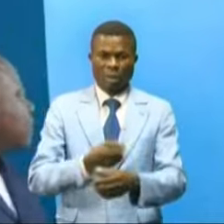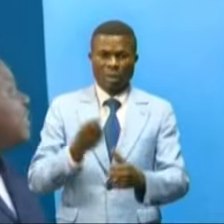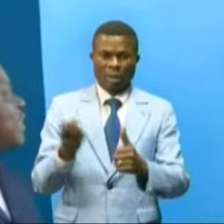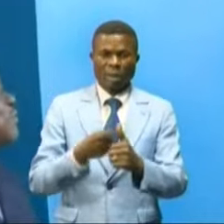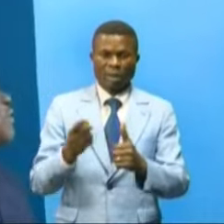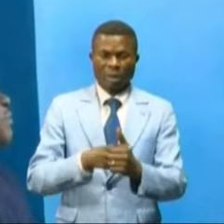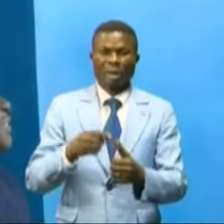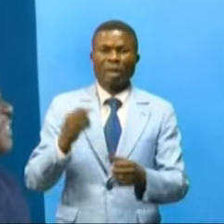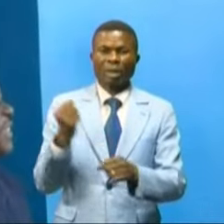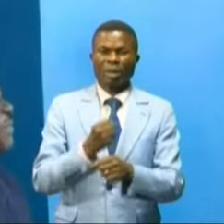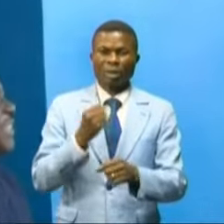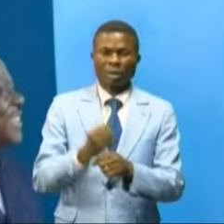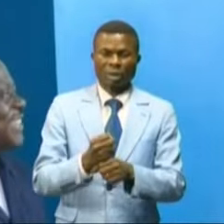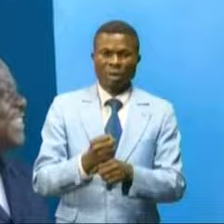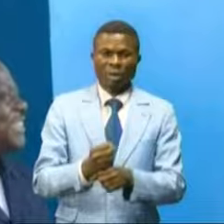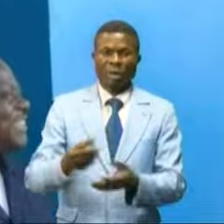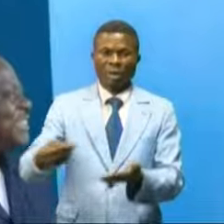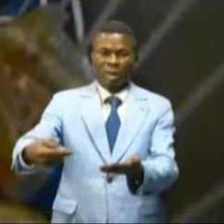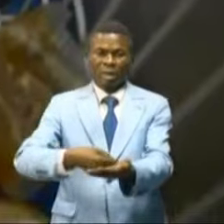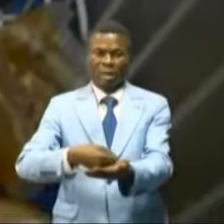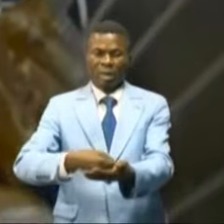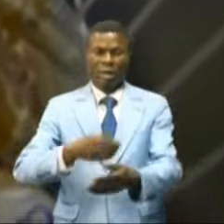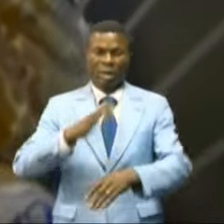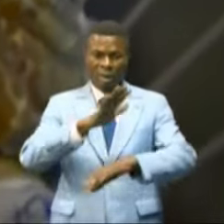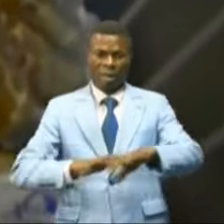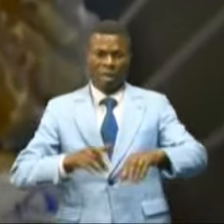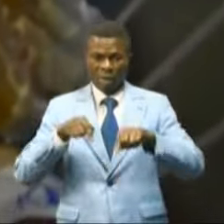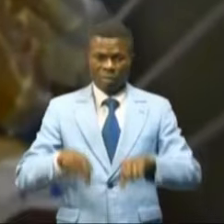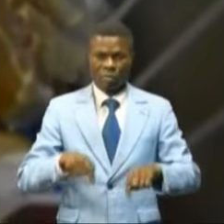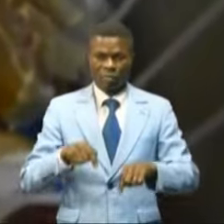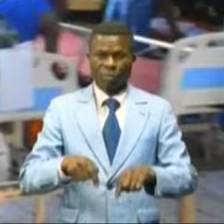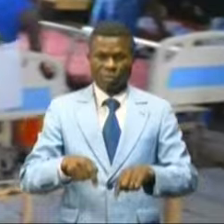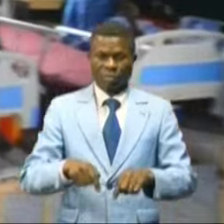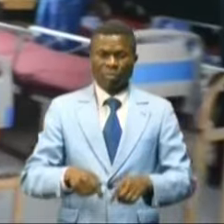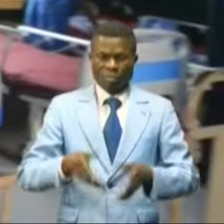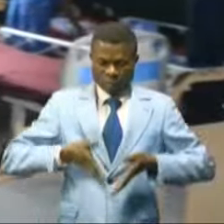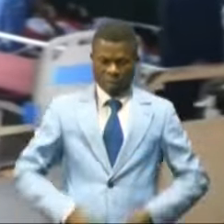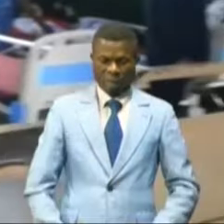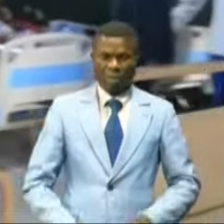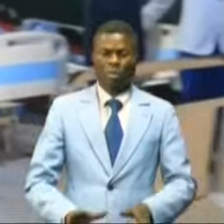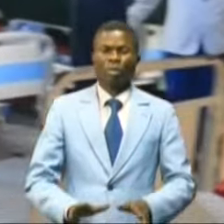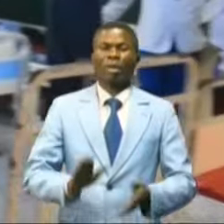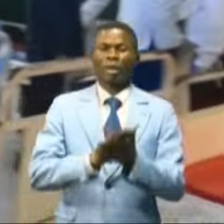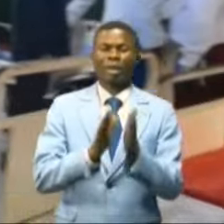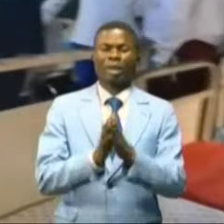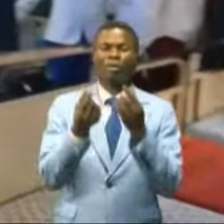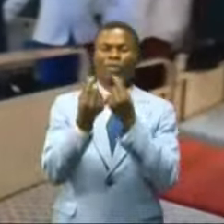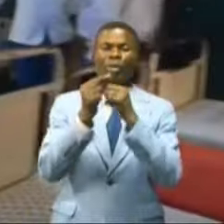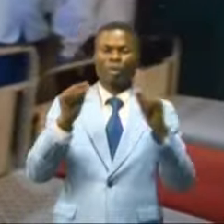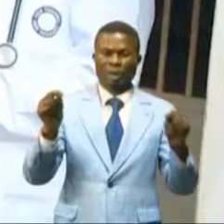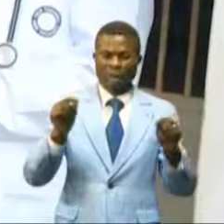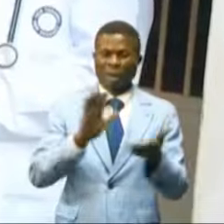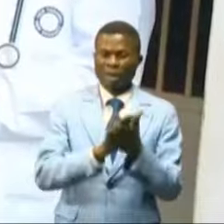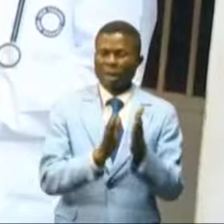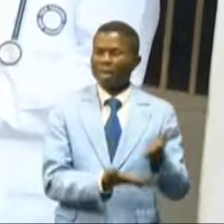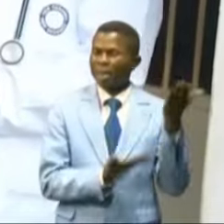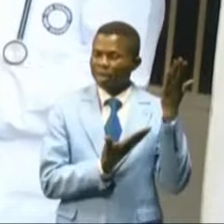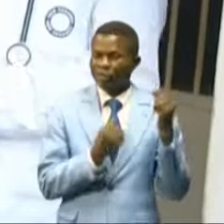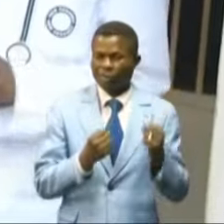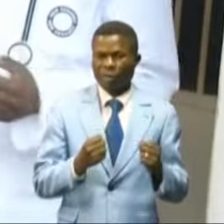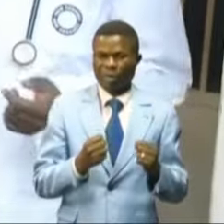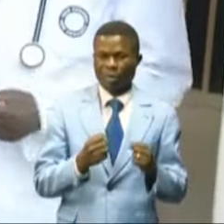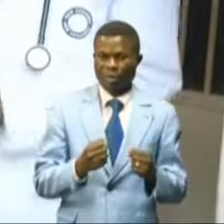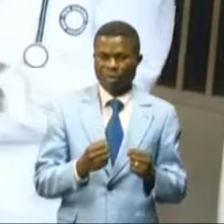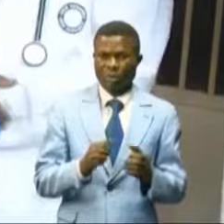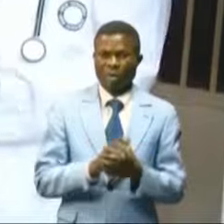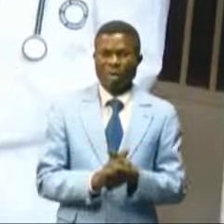le domaine de la transfusion sanguine, en cette période de la gratuité de la maternité, devient plus qu'une nécessité, indique le